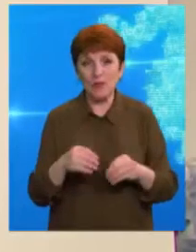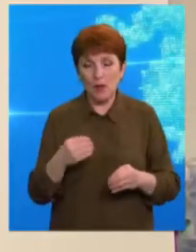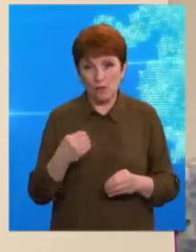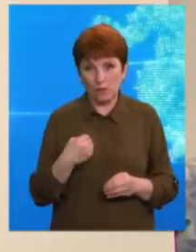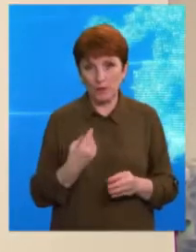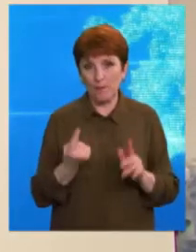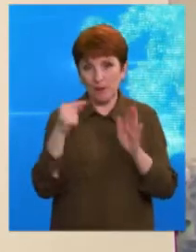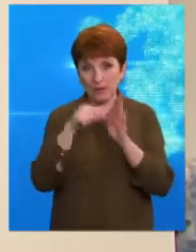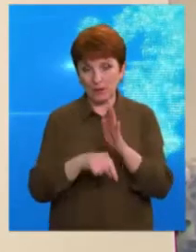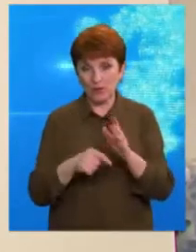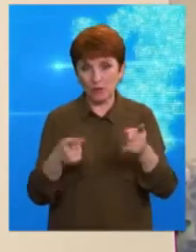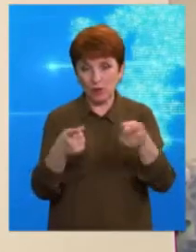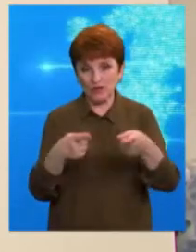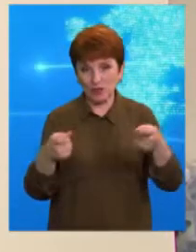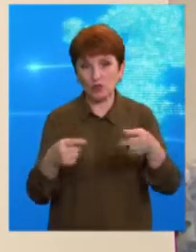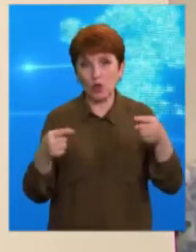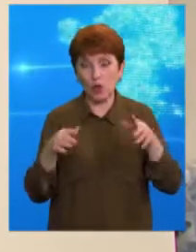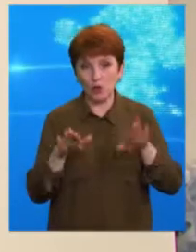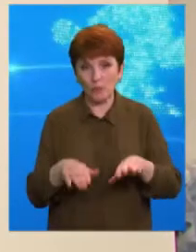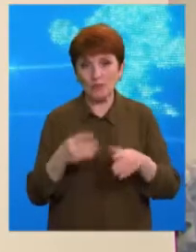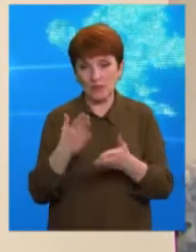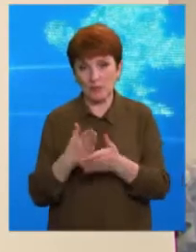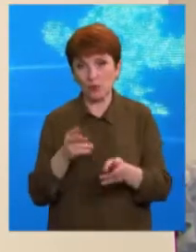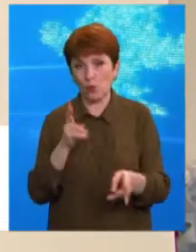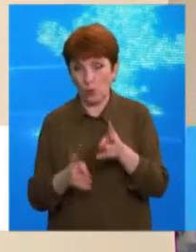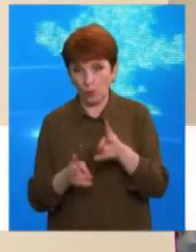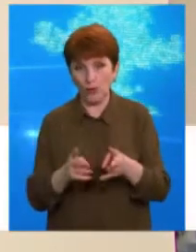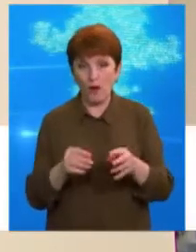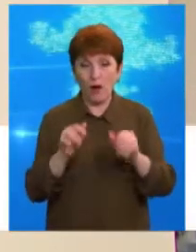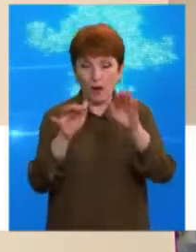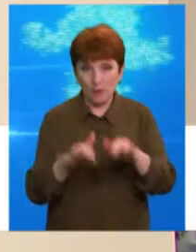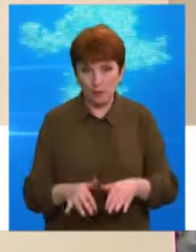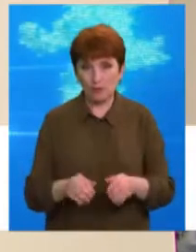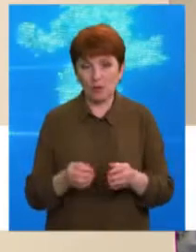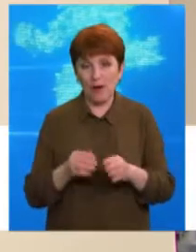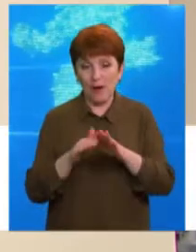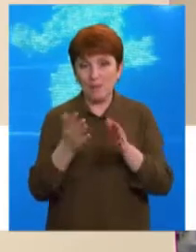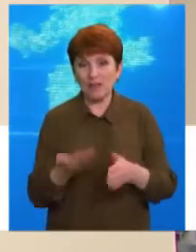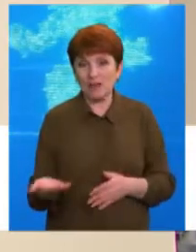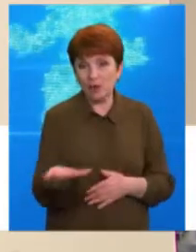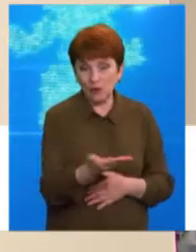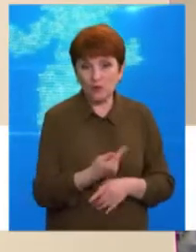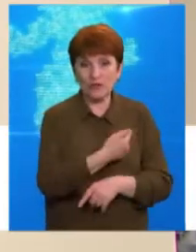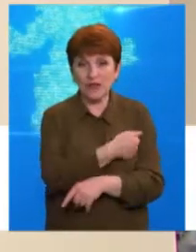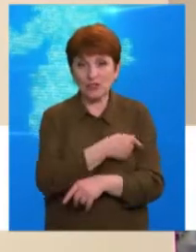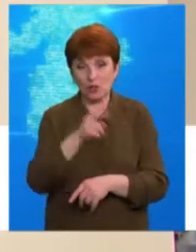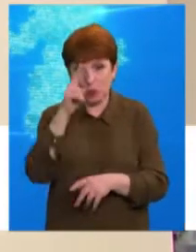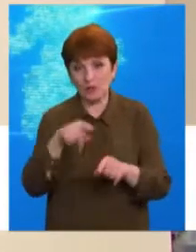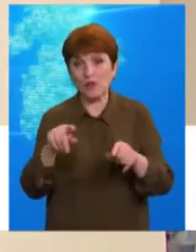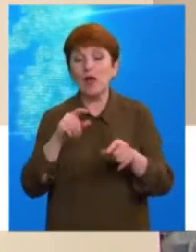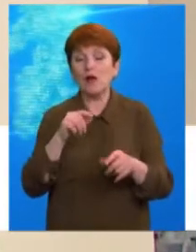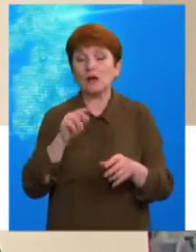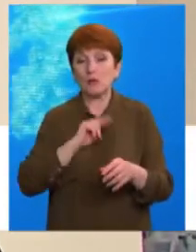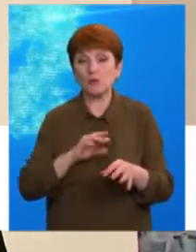дела, попадаете в гостиничный номер, где имеет место быть кухня, компьютер, микроволновка, санитарный узел. Вы работаете, условно говоря,